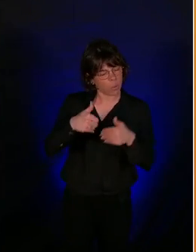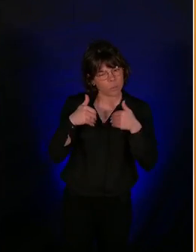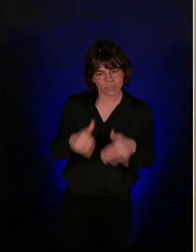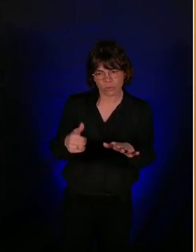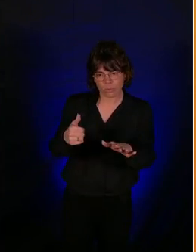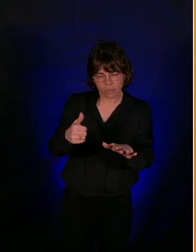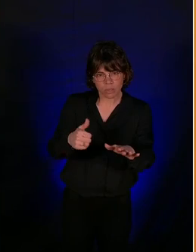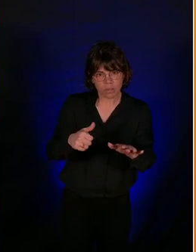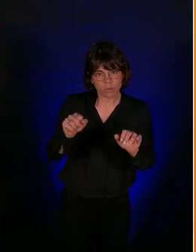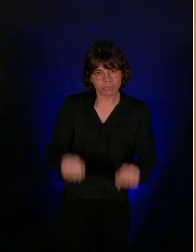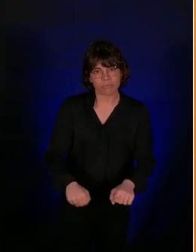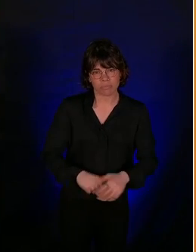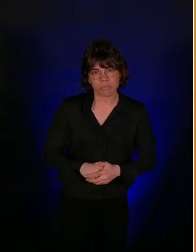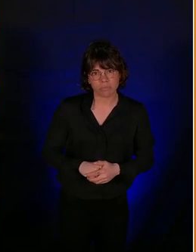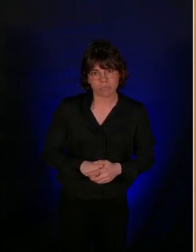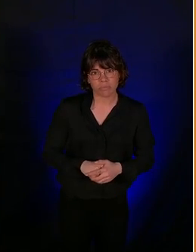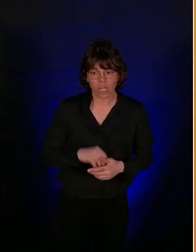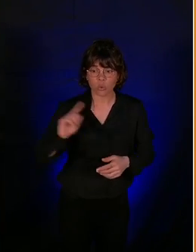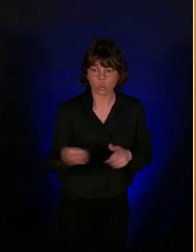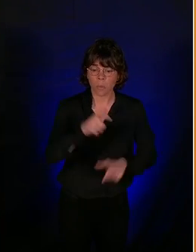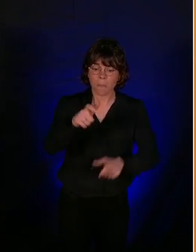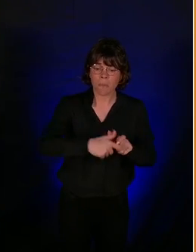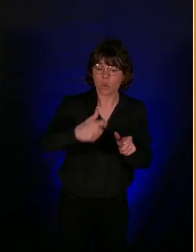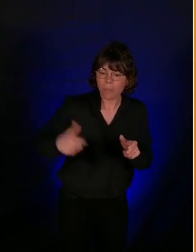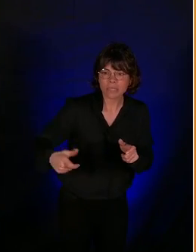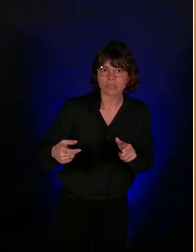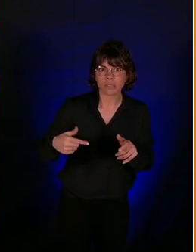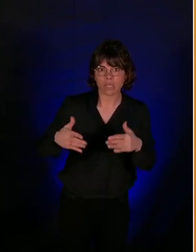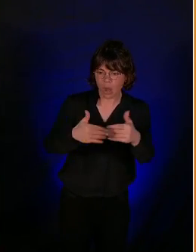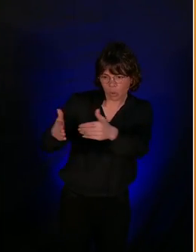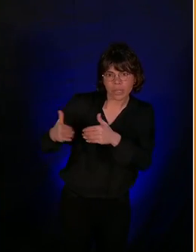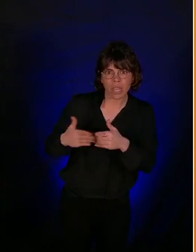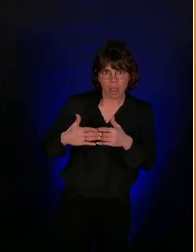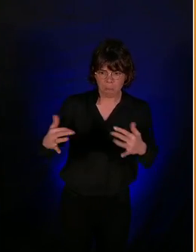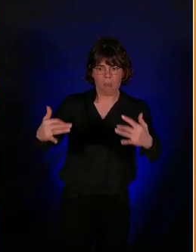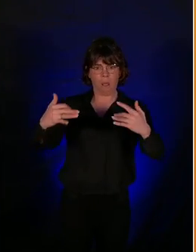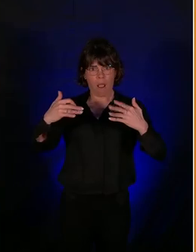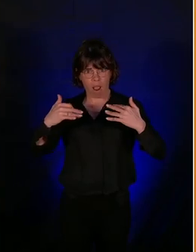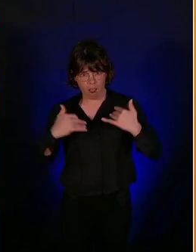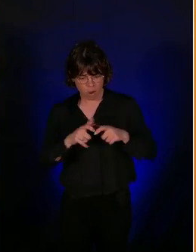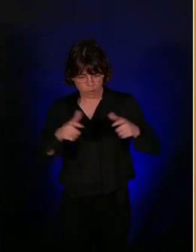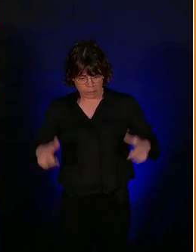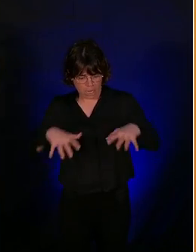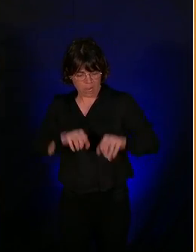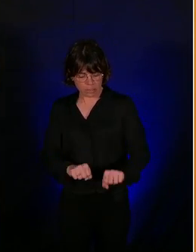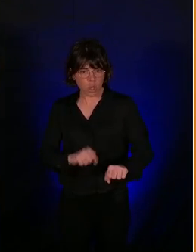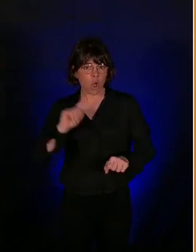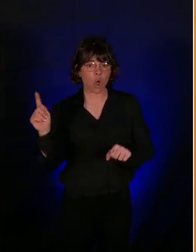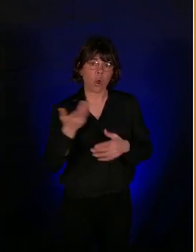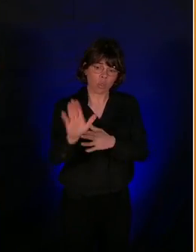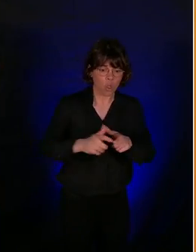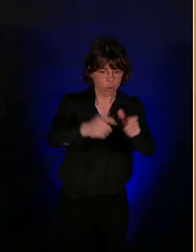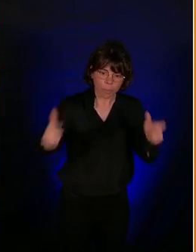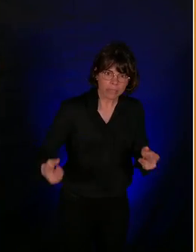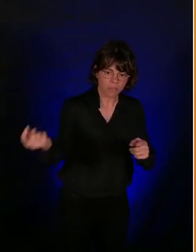croire euh et toutes les entreprises du coin qui sont venus occuper l'usine parce que je peux vous dire que quand il y a des des syndicats d' entreprises